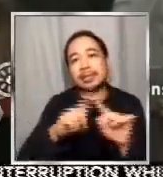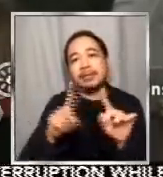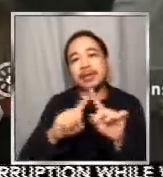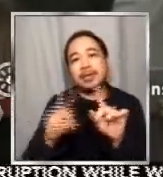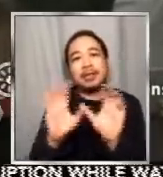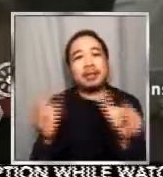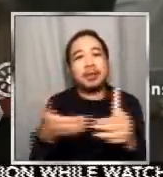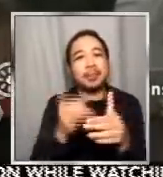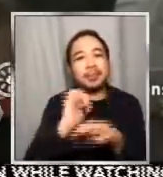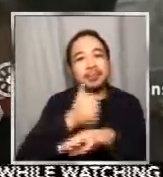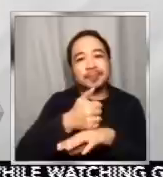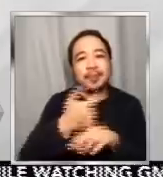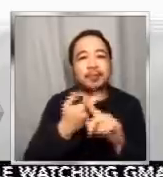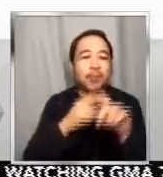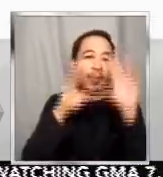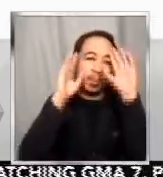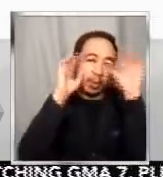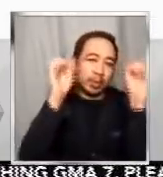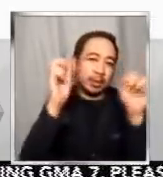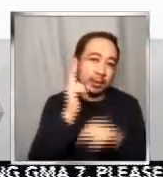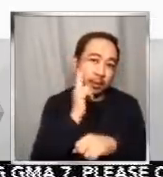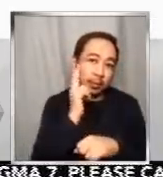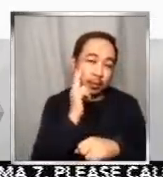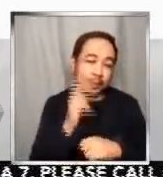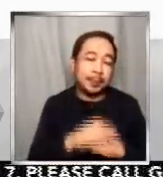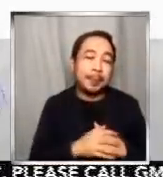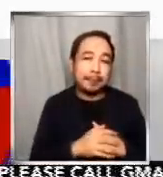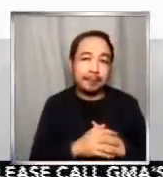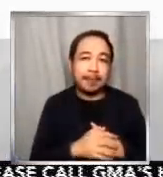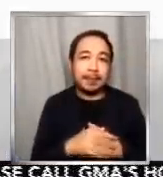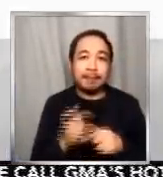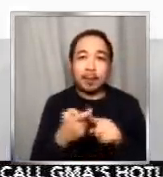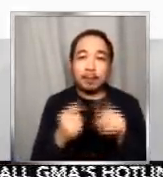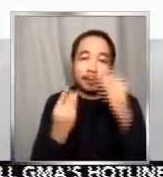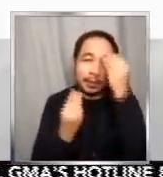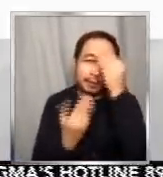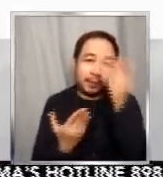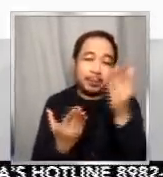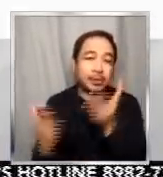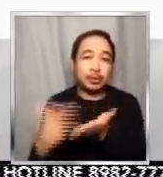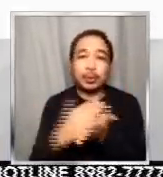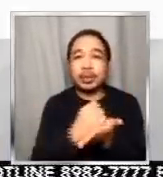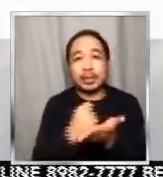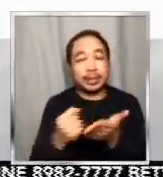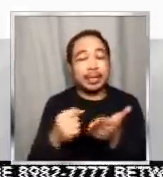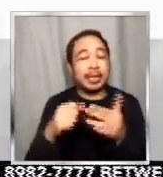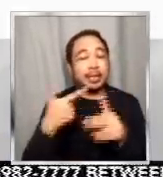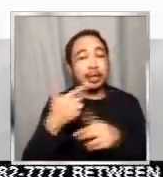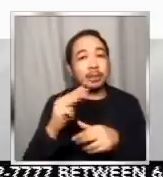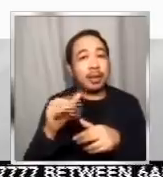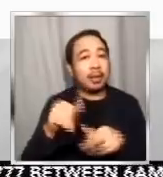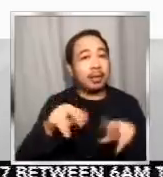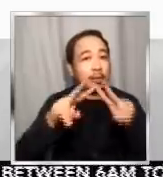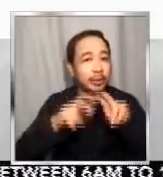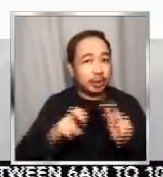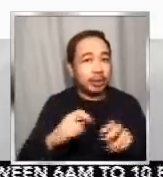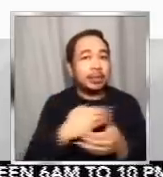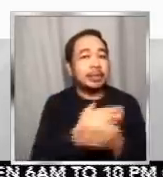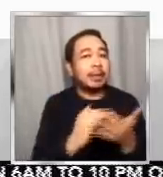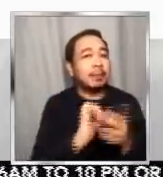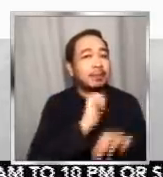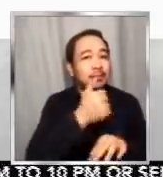ng Duterte administration. Base sa impormasyon na kinalap ng GMA News Research, ang ilan sa mga binuong task force simula